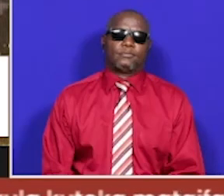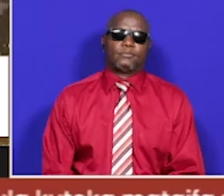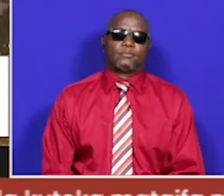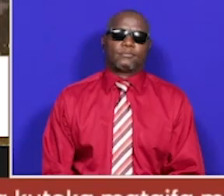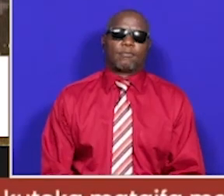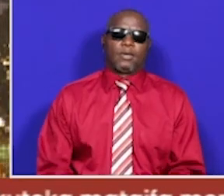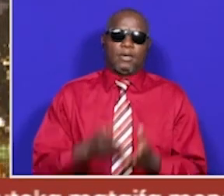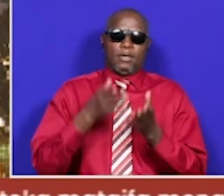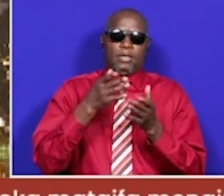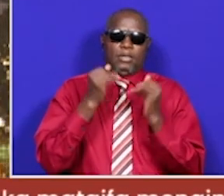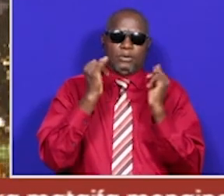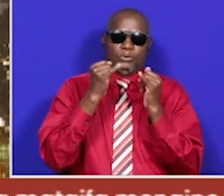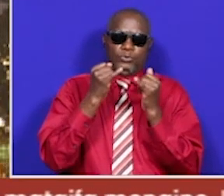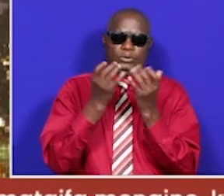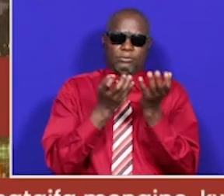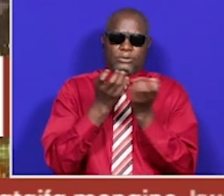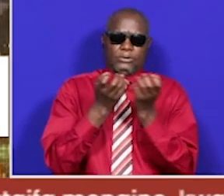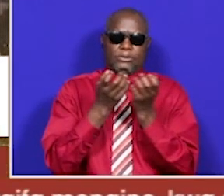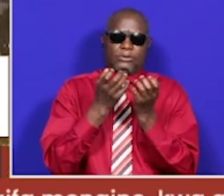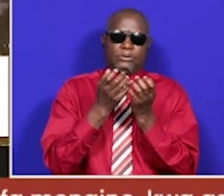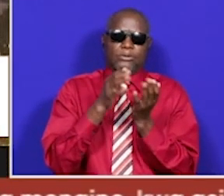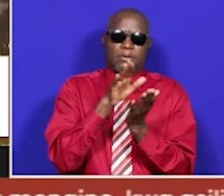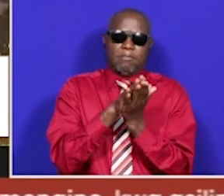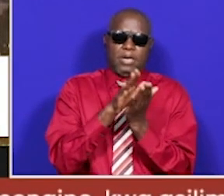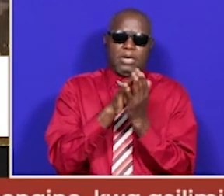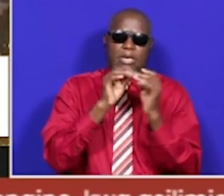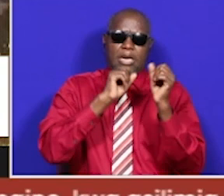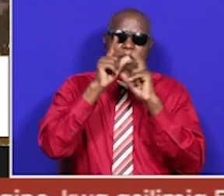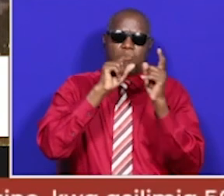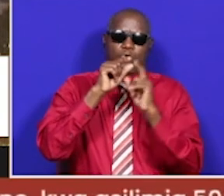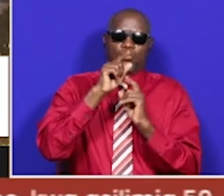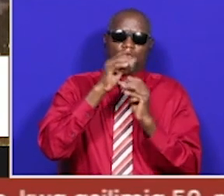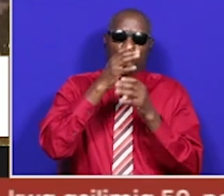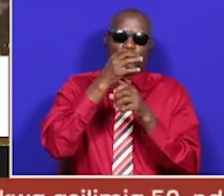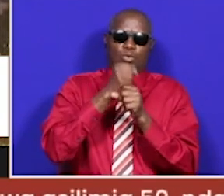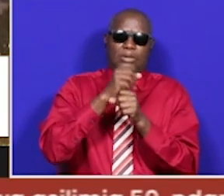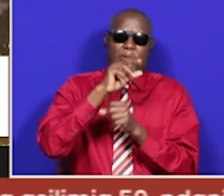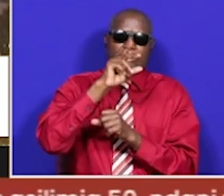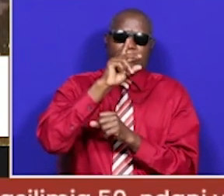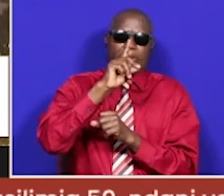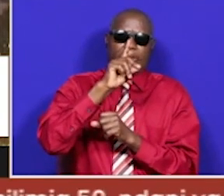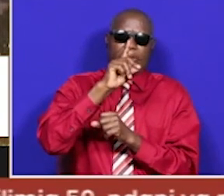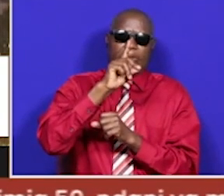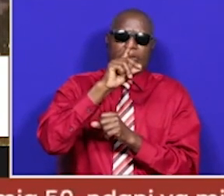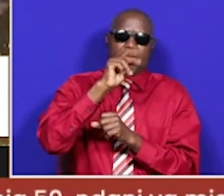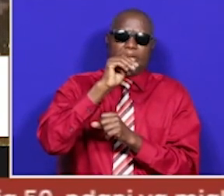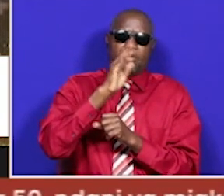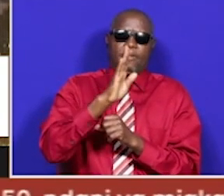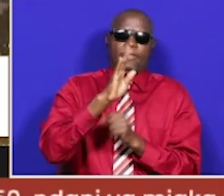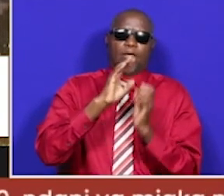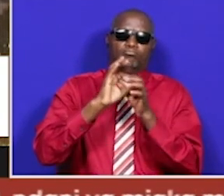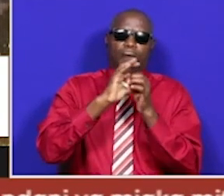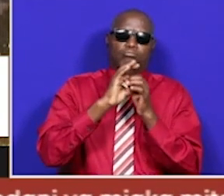Na katika taarifa za biashara, ni kuwa benki ya Diamond Trust DTB imeshirikiana na kaunti ya Homa Bay, huku serikali ya kaunti